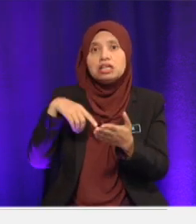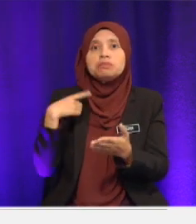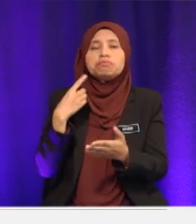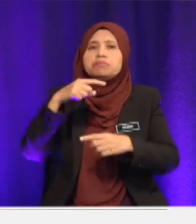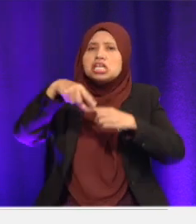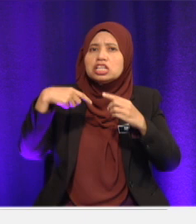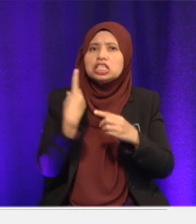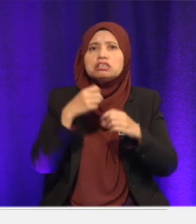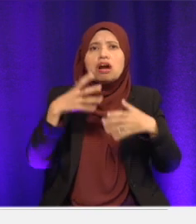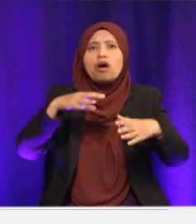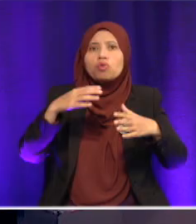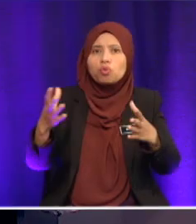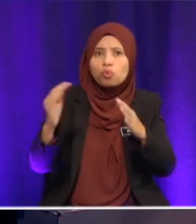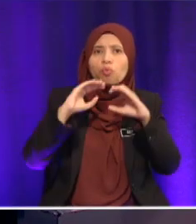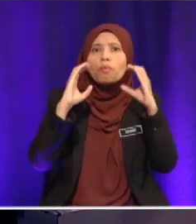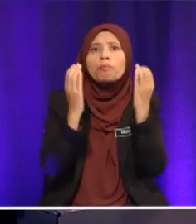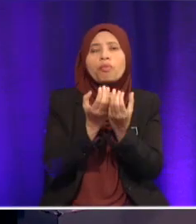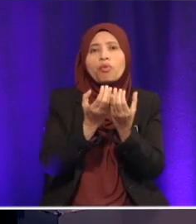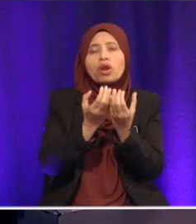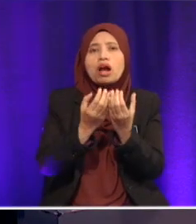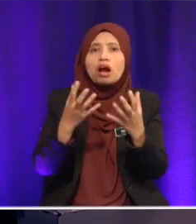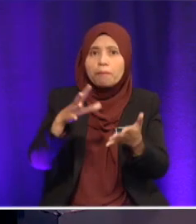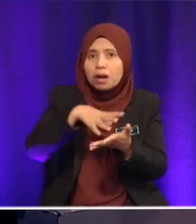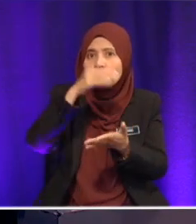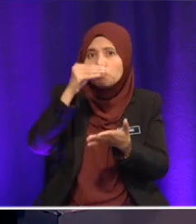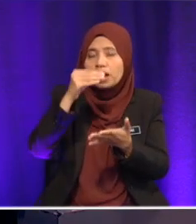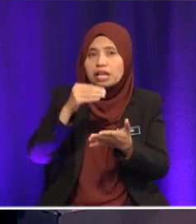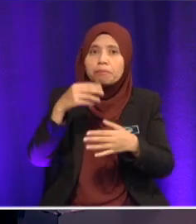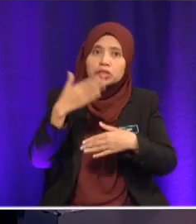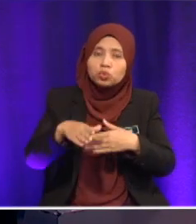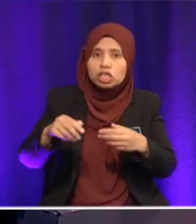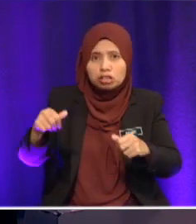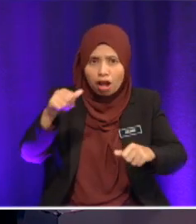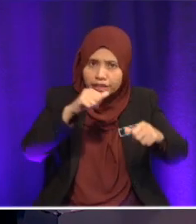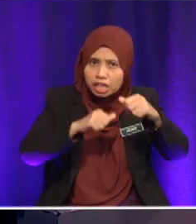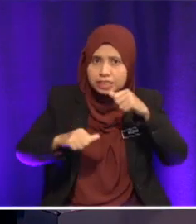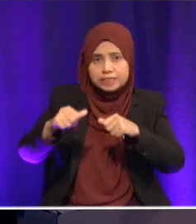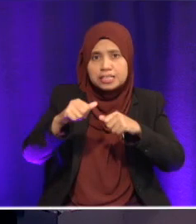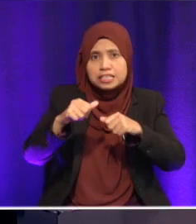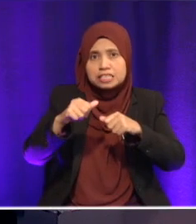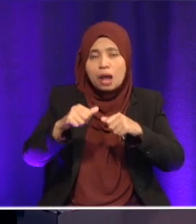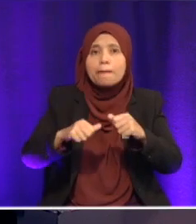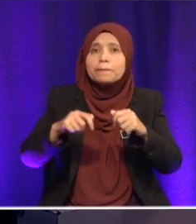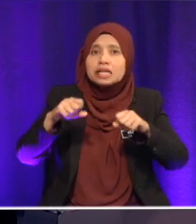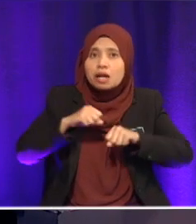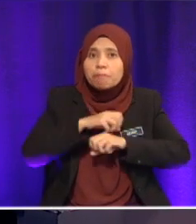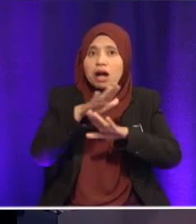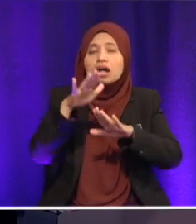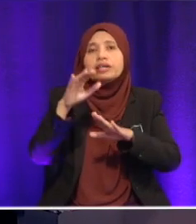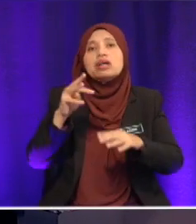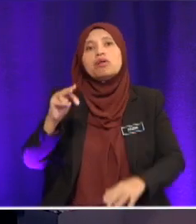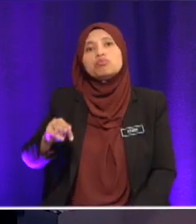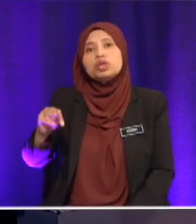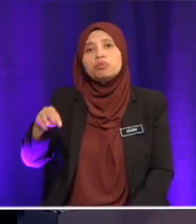tersebut kita akan menganalisis maklumat tersebut perkembangan pada murid-murid yang kita aja